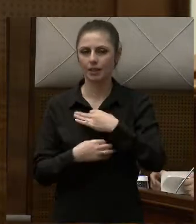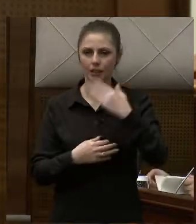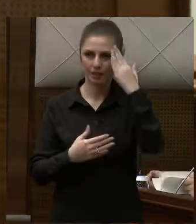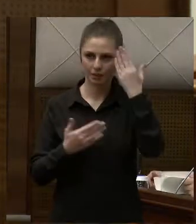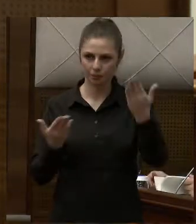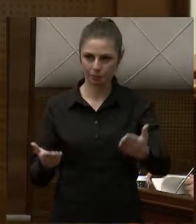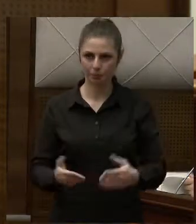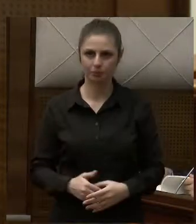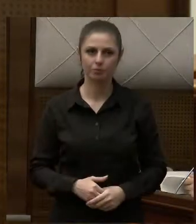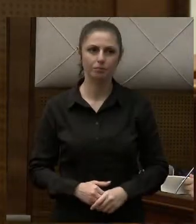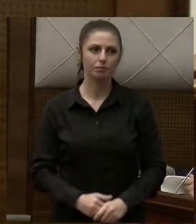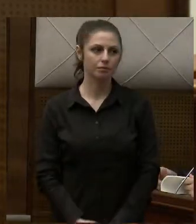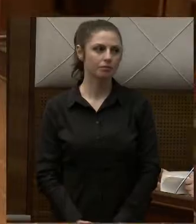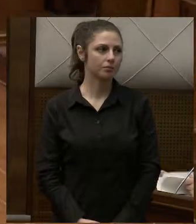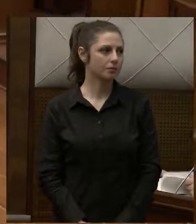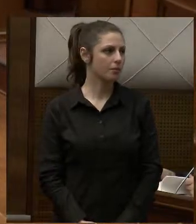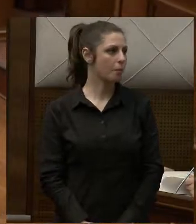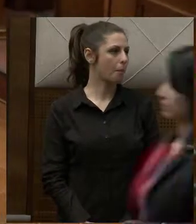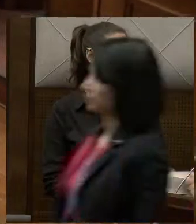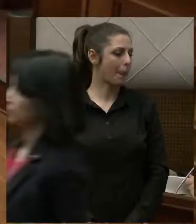sunuyorum. Teşekkür ederim Recep Bey.